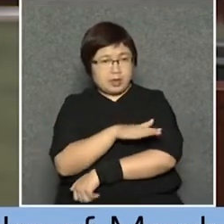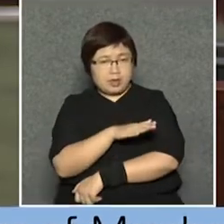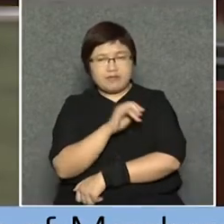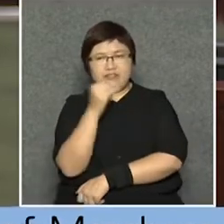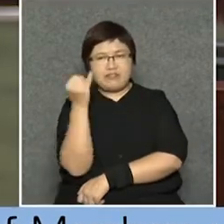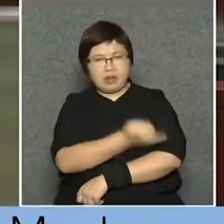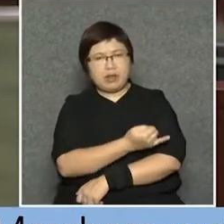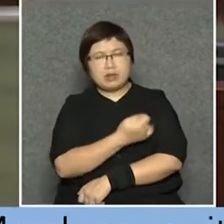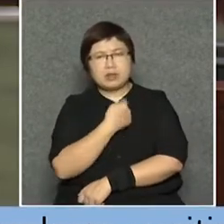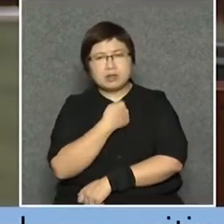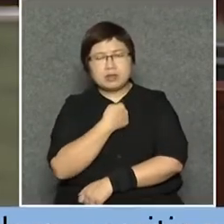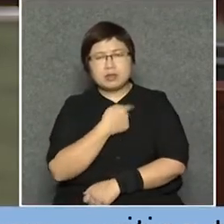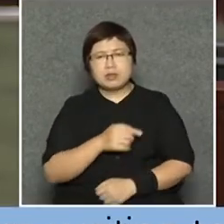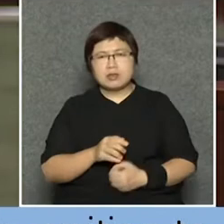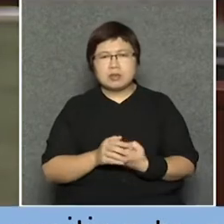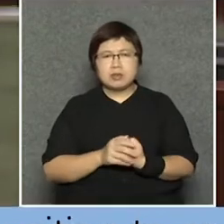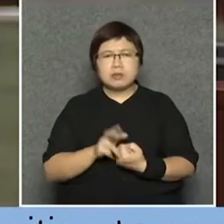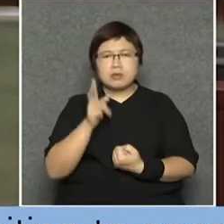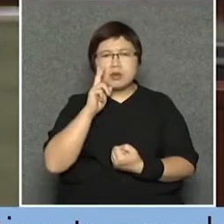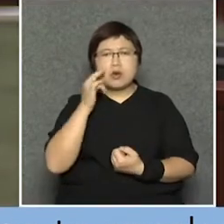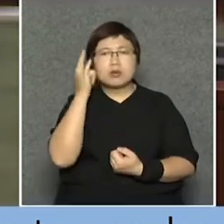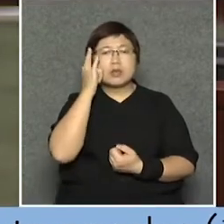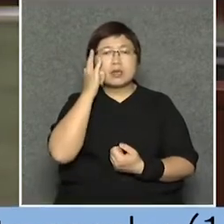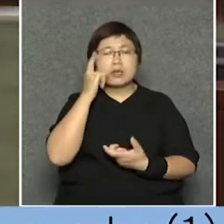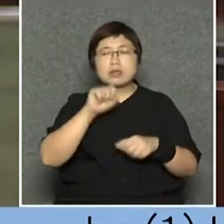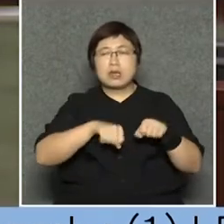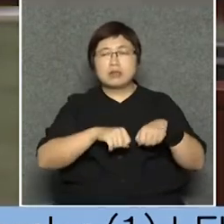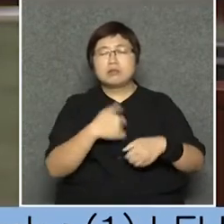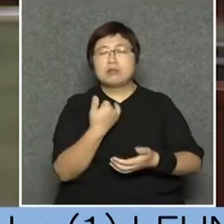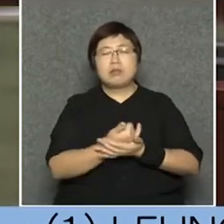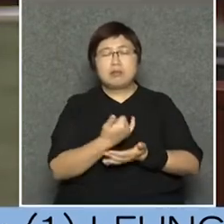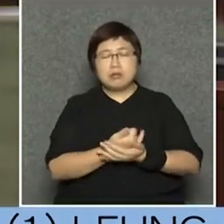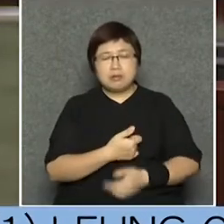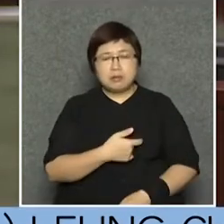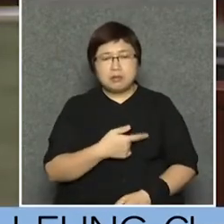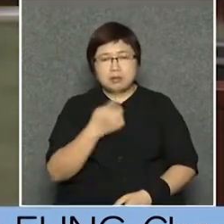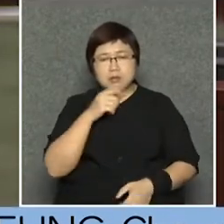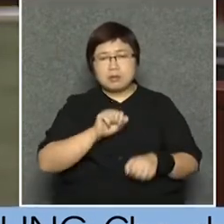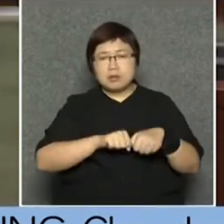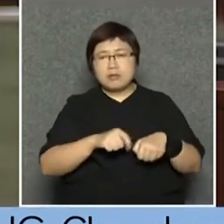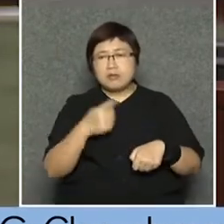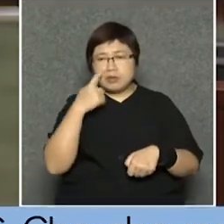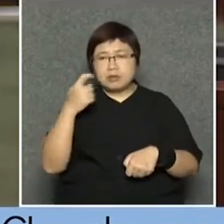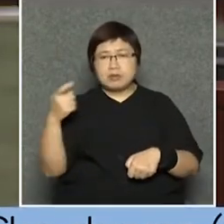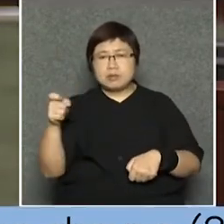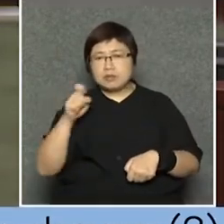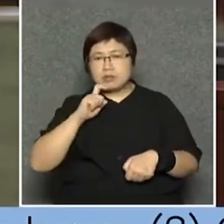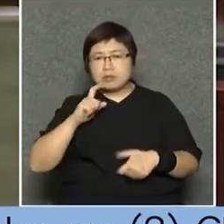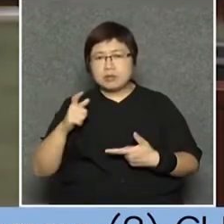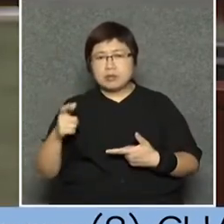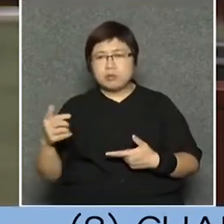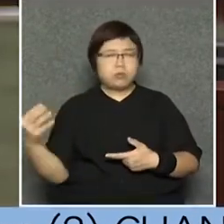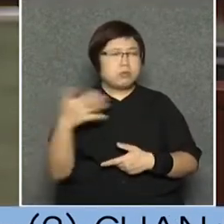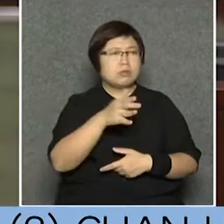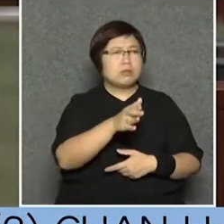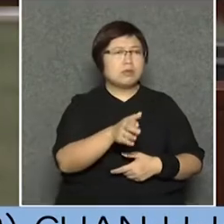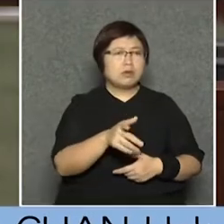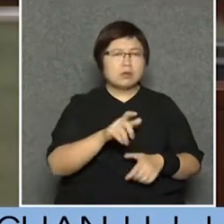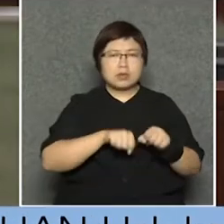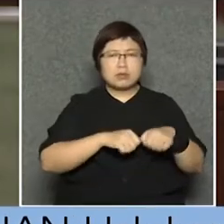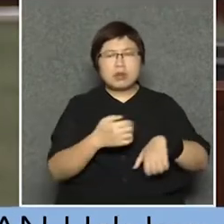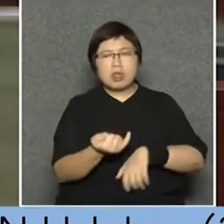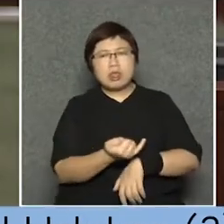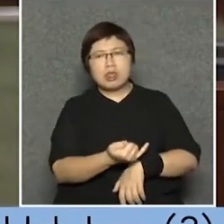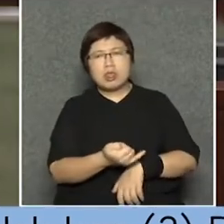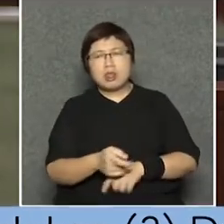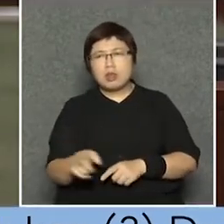啦。譬如我在德國踩一踩死了啦，我一日踩去踩，突然間轟一聲有人瘋咁樣，我技術唔係好好嘅，梁